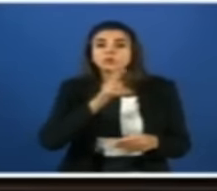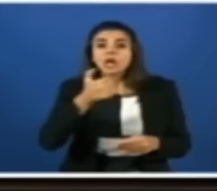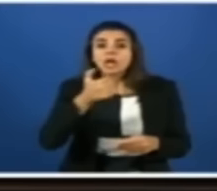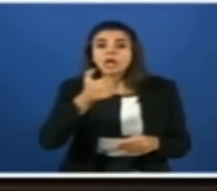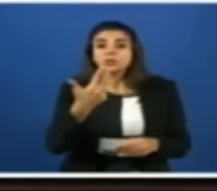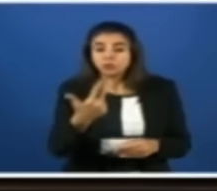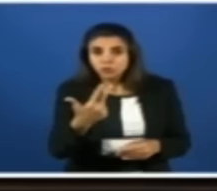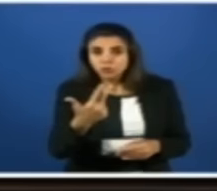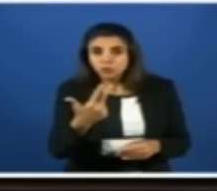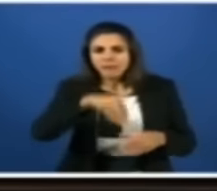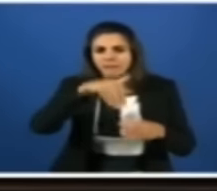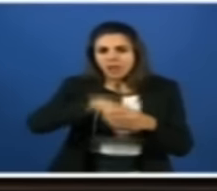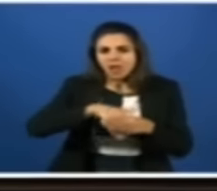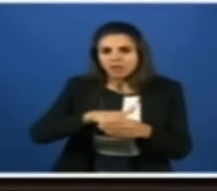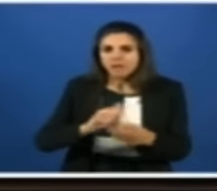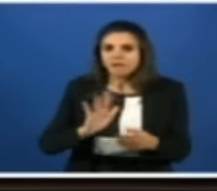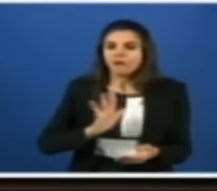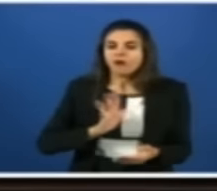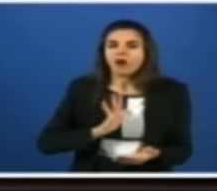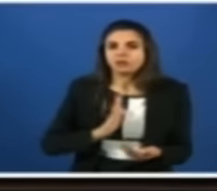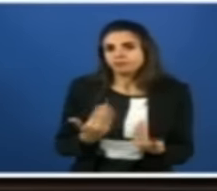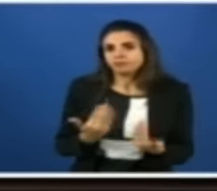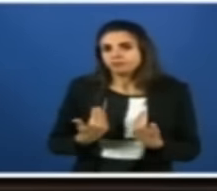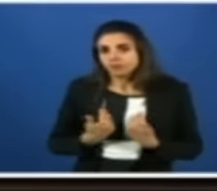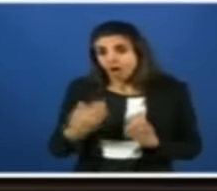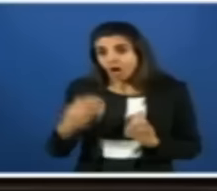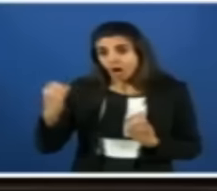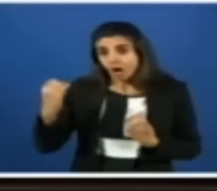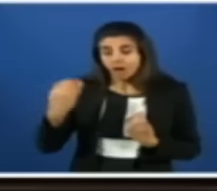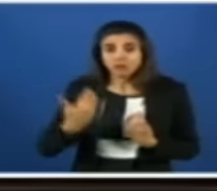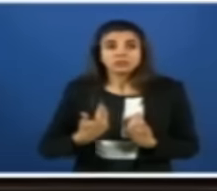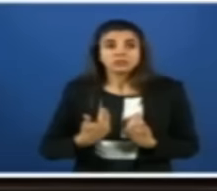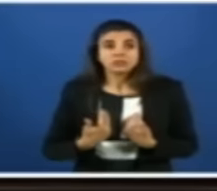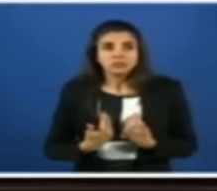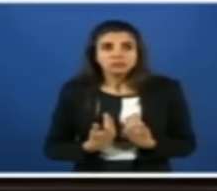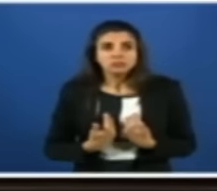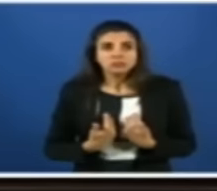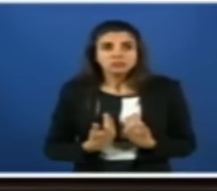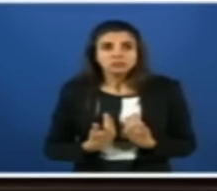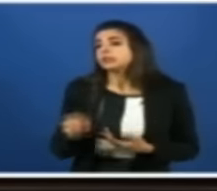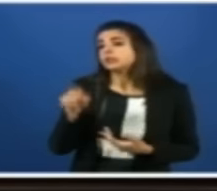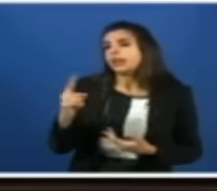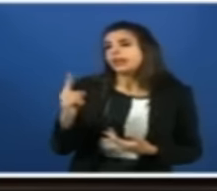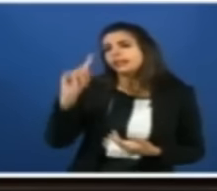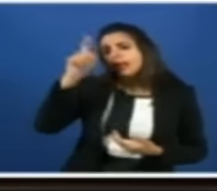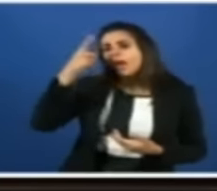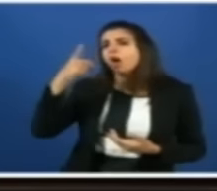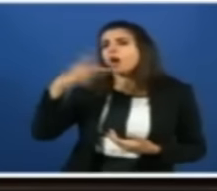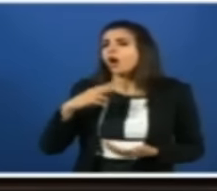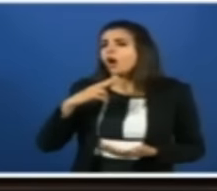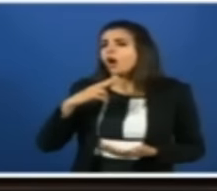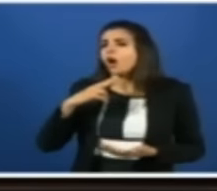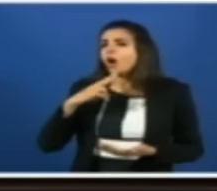363 milletvekili olan AK Parti, efendim siz tek başınıza